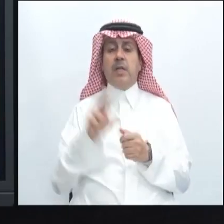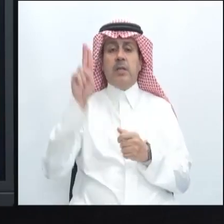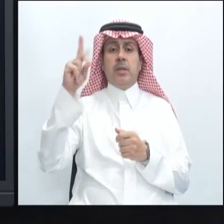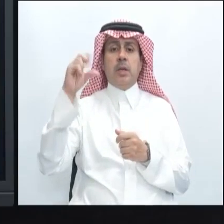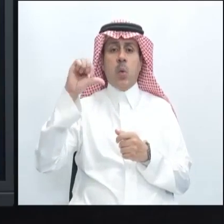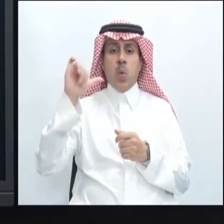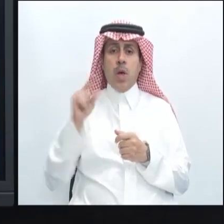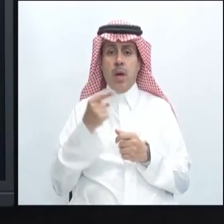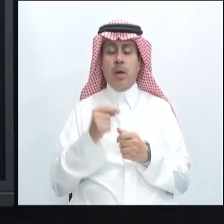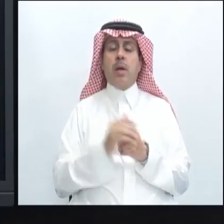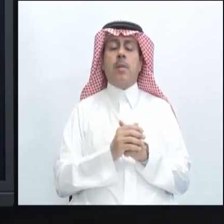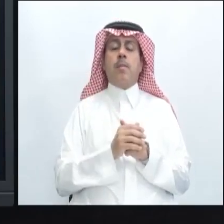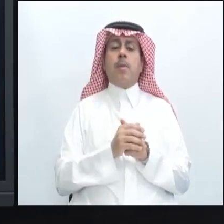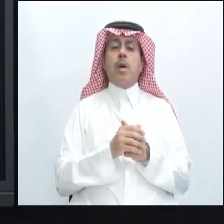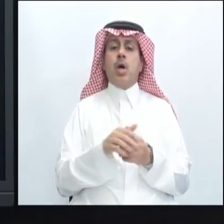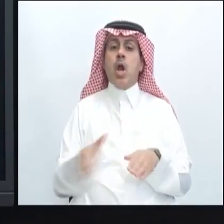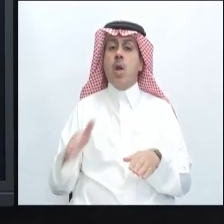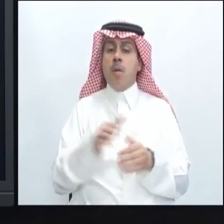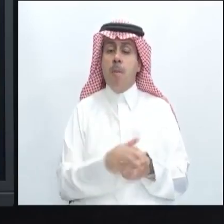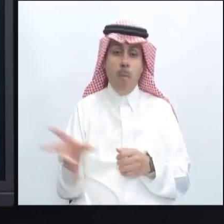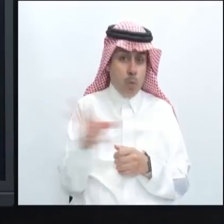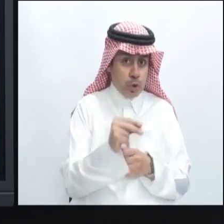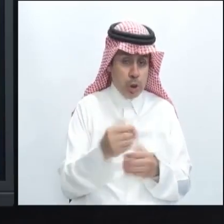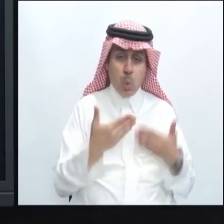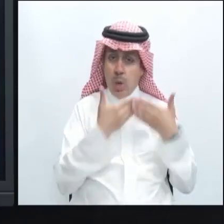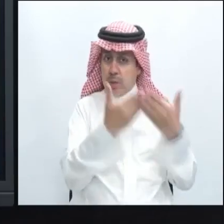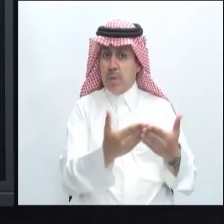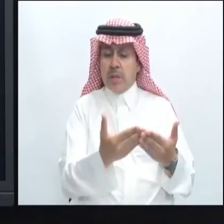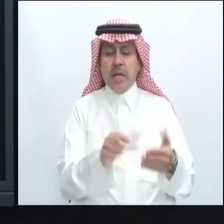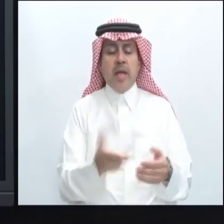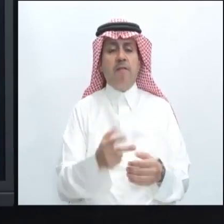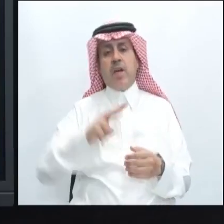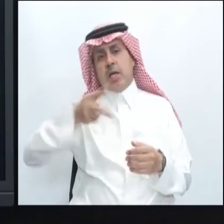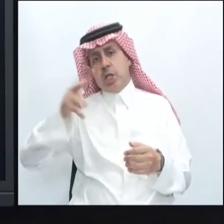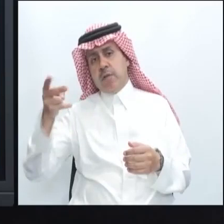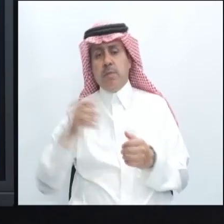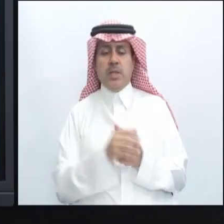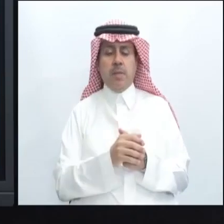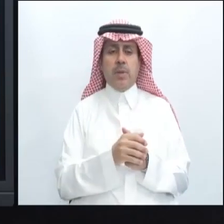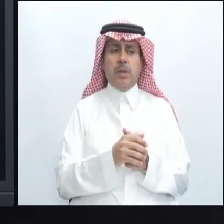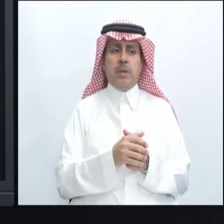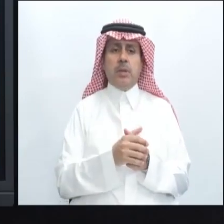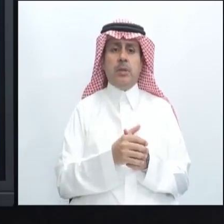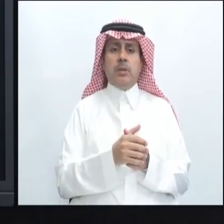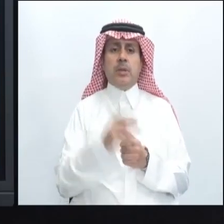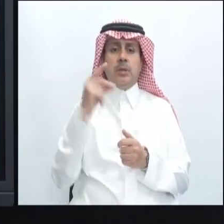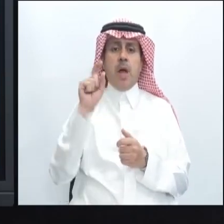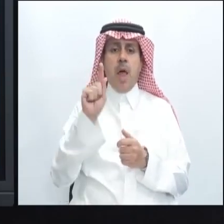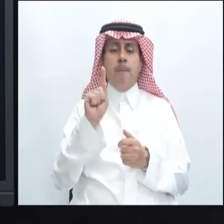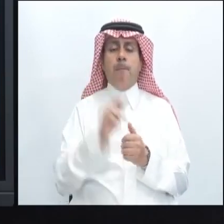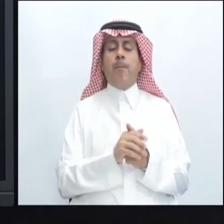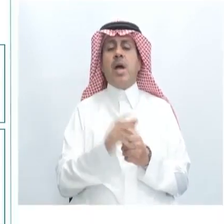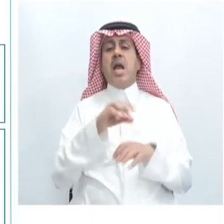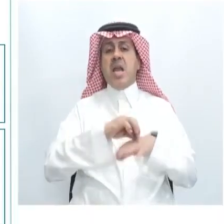الخدمه او حتى طريقه تقديمها قد تكون تختلف بحسب طلبات العملاء او تعليقاتهم وهذا ما يسمى